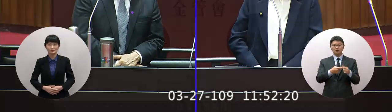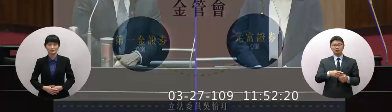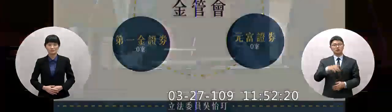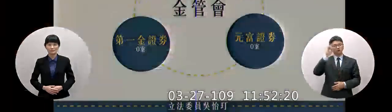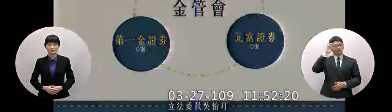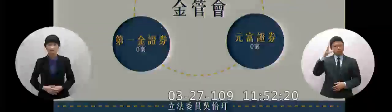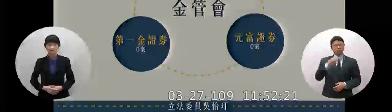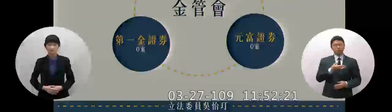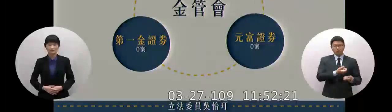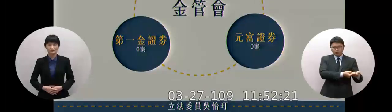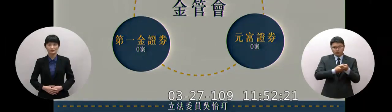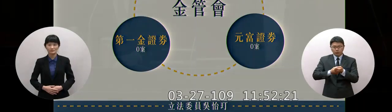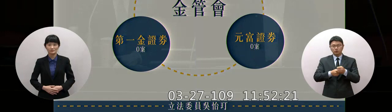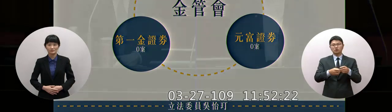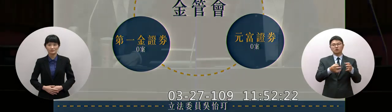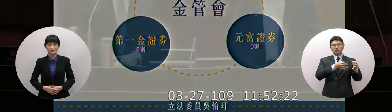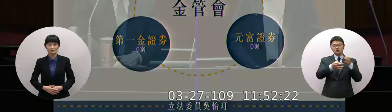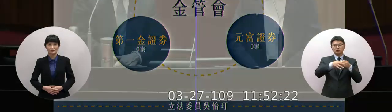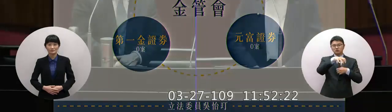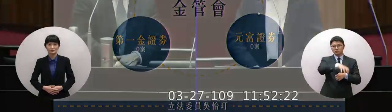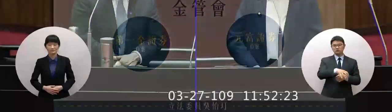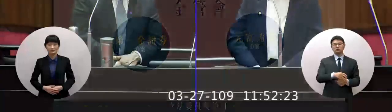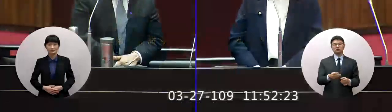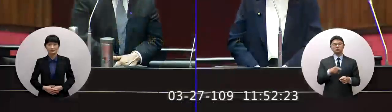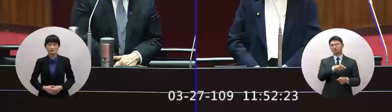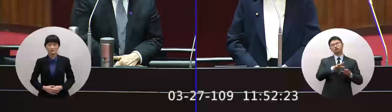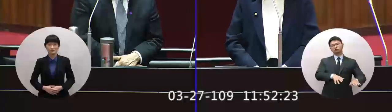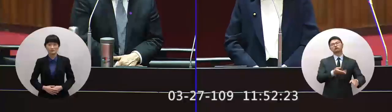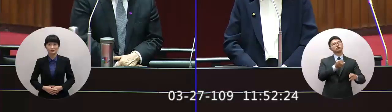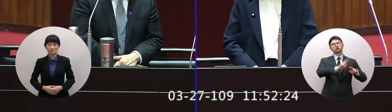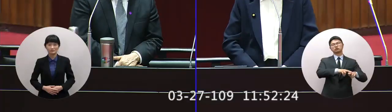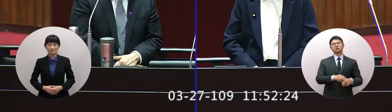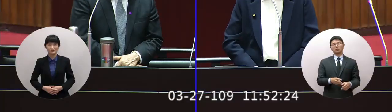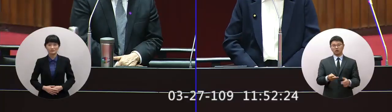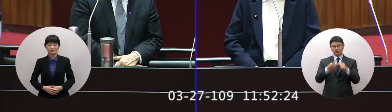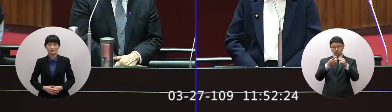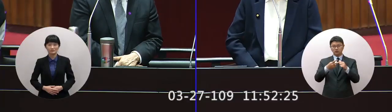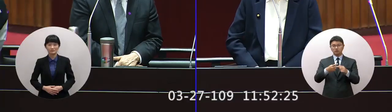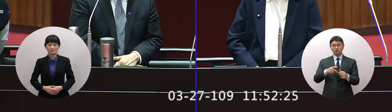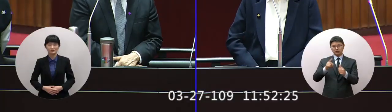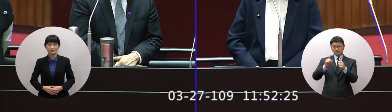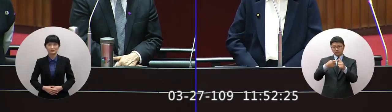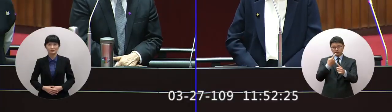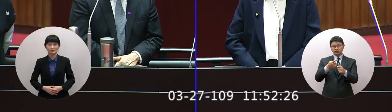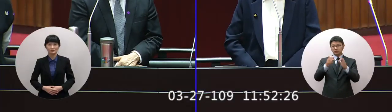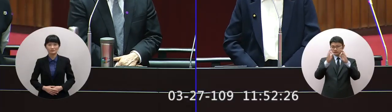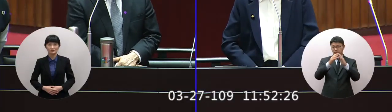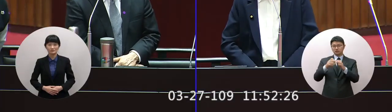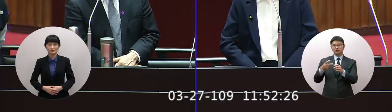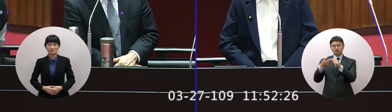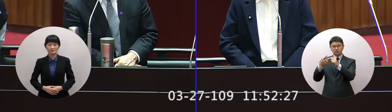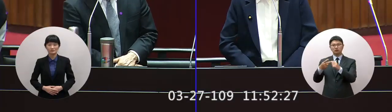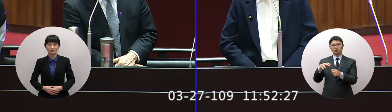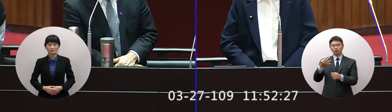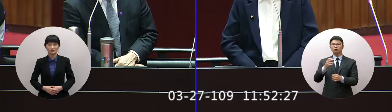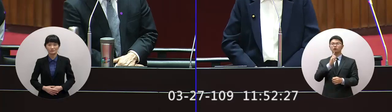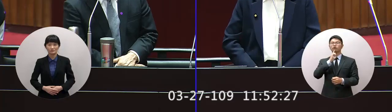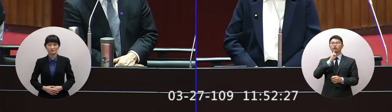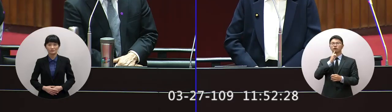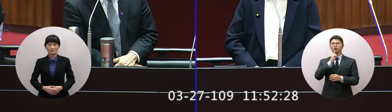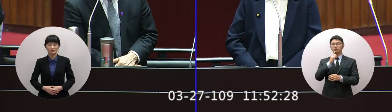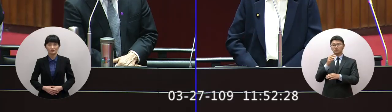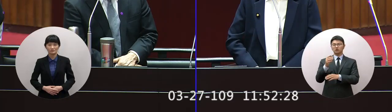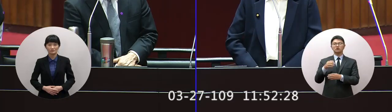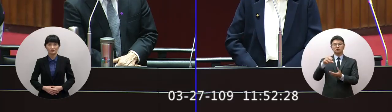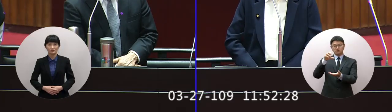在已经不经营这个业务了。那另外一个是第一金跟元富证券，这两个平台还存在，可